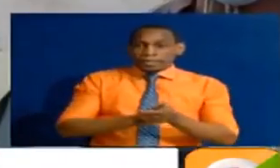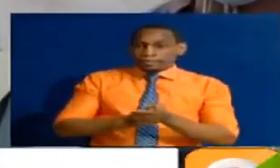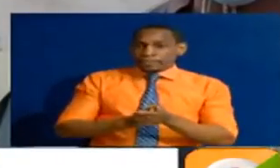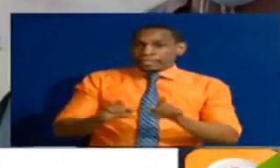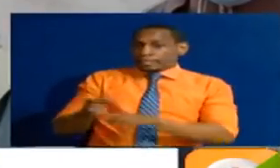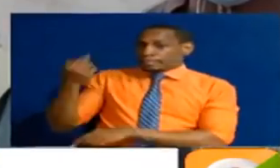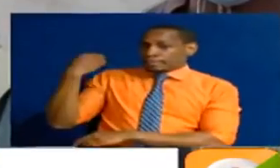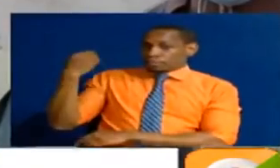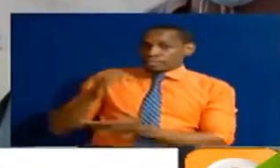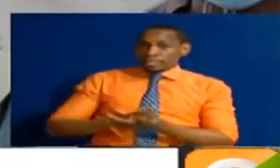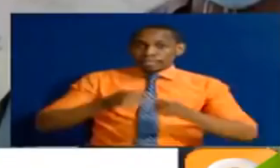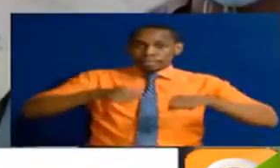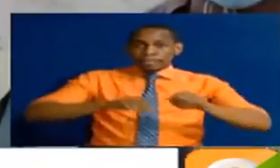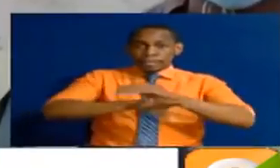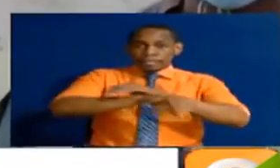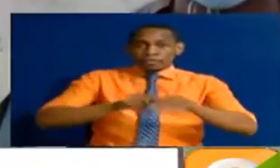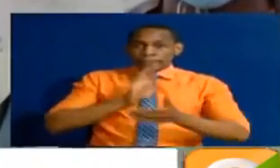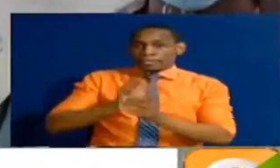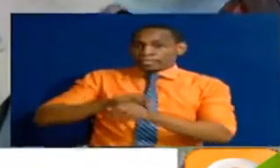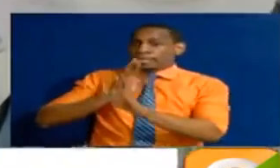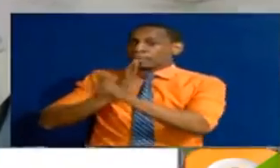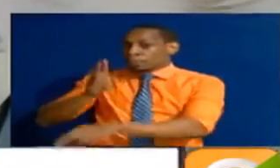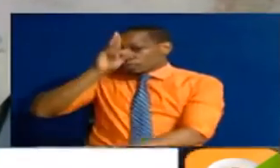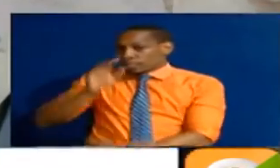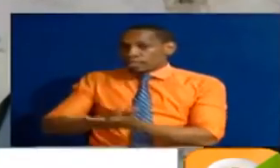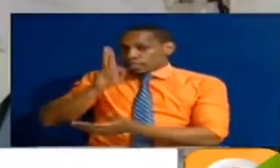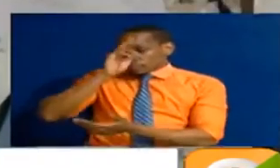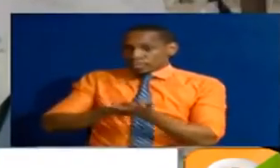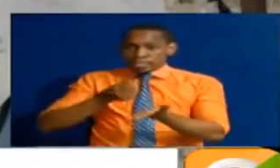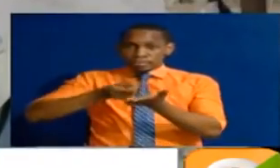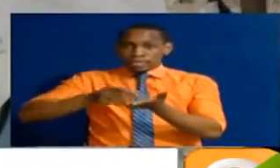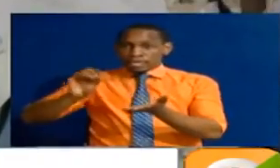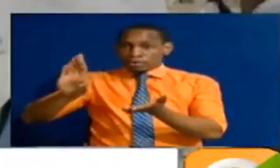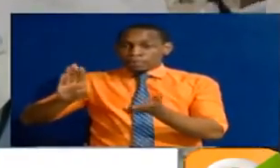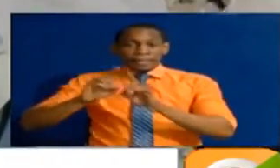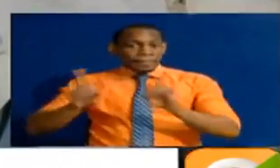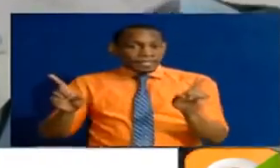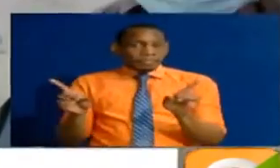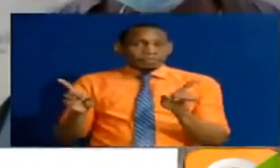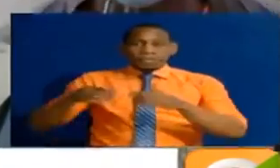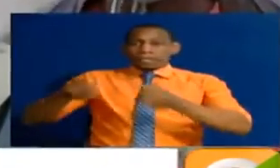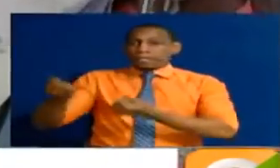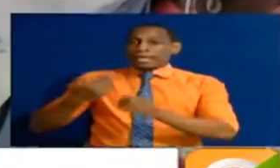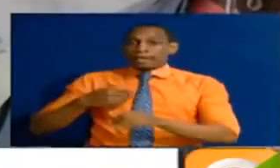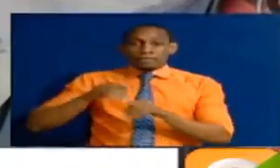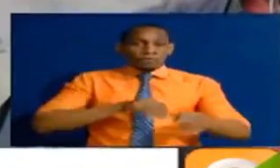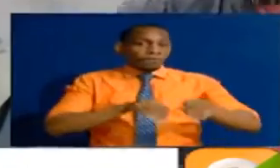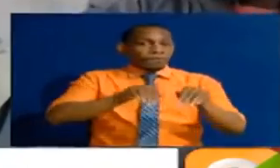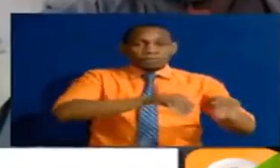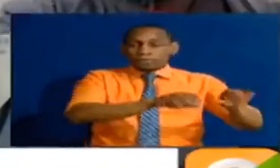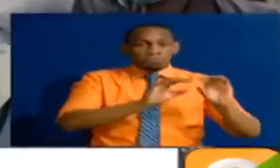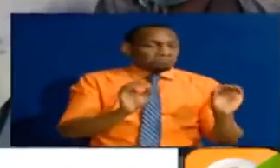nyingine ikaibiwa. Tuliporipoti polisi, polisi walibuku tu kwa OB, lakini hawakuwa na gari ya